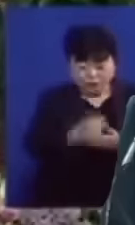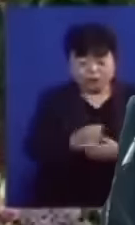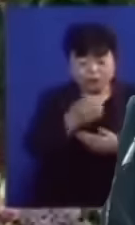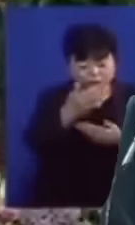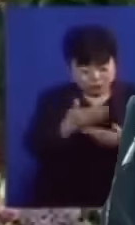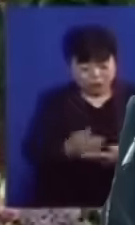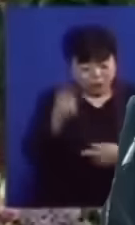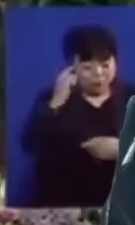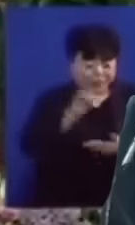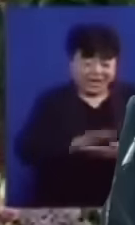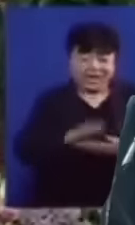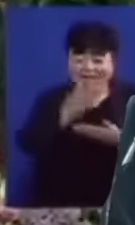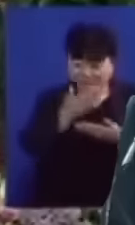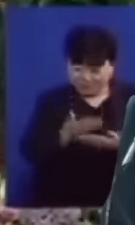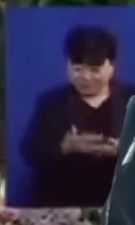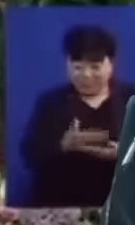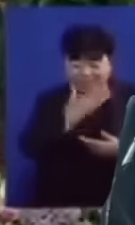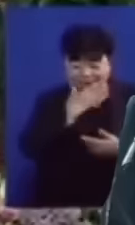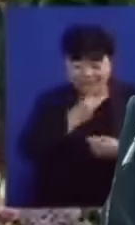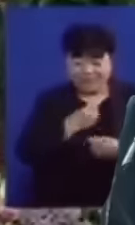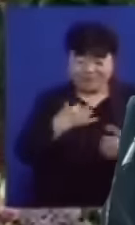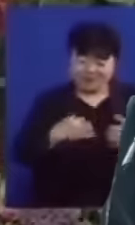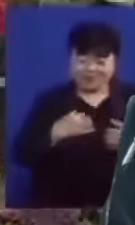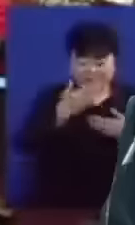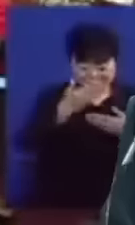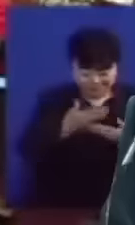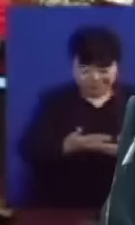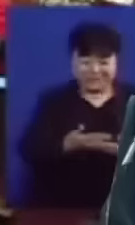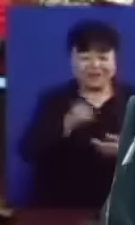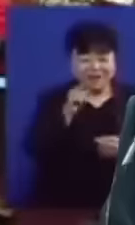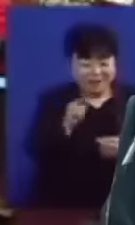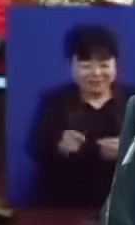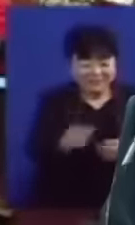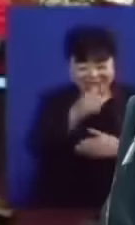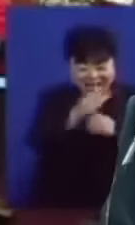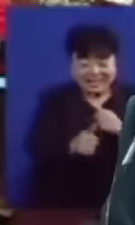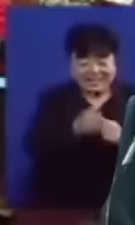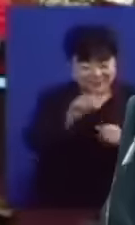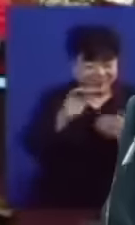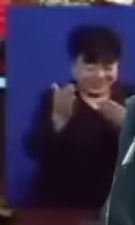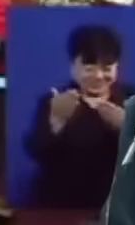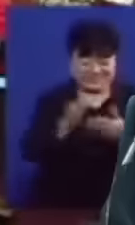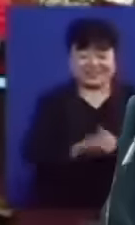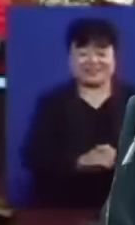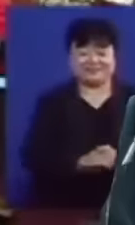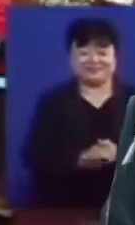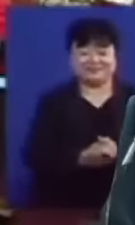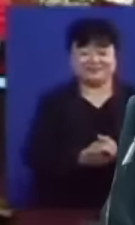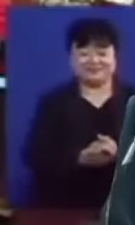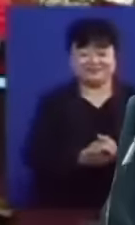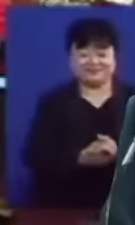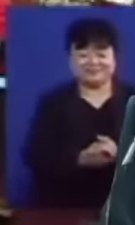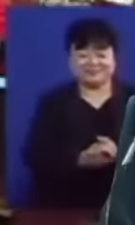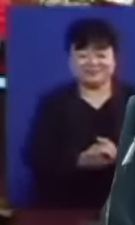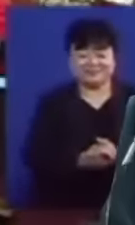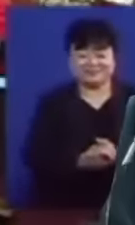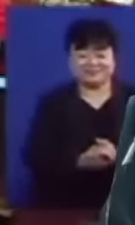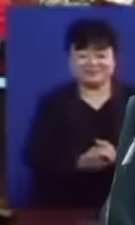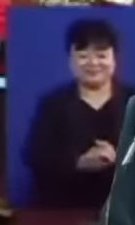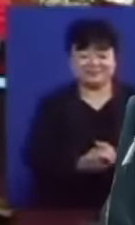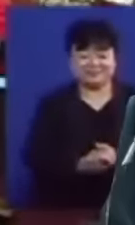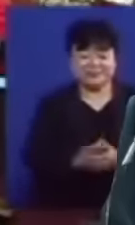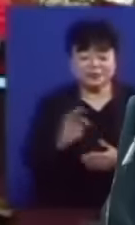하시고 평안하게 하시고 행복과 기쁨을 주시는 것이 하나님이 원하시는 것입니다. 민수기